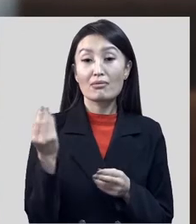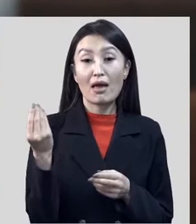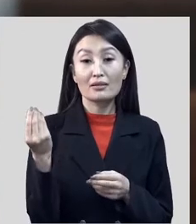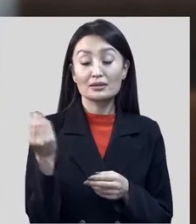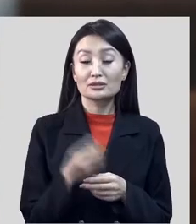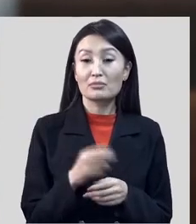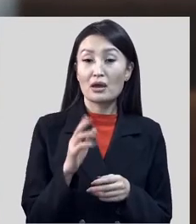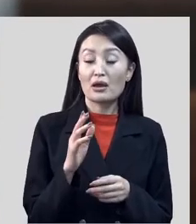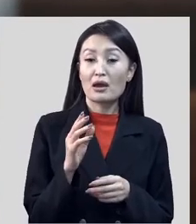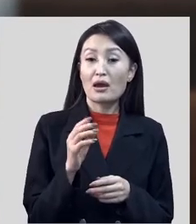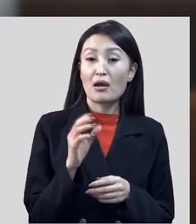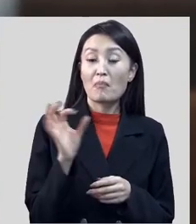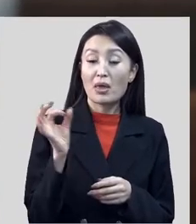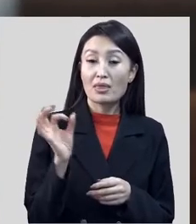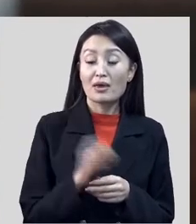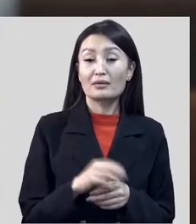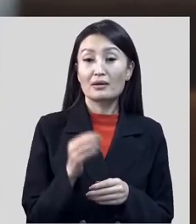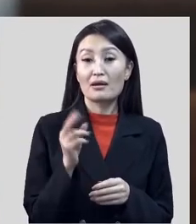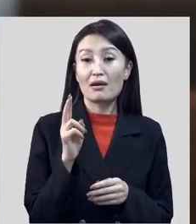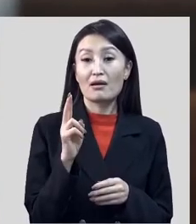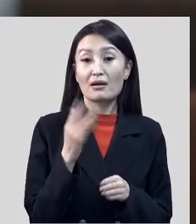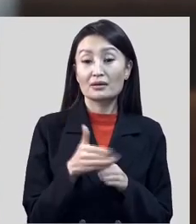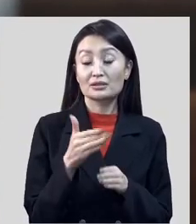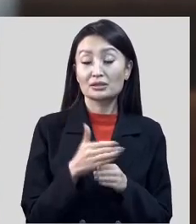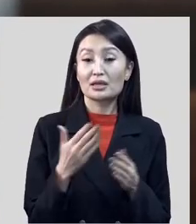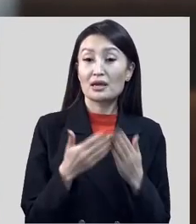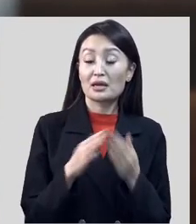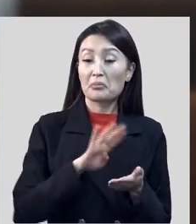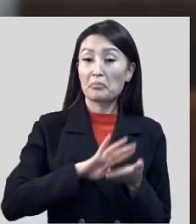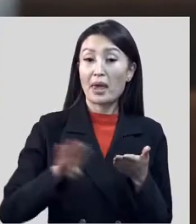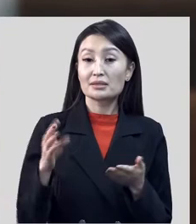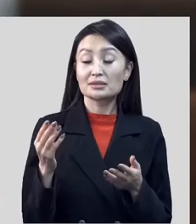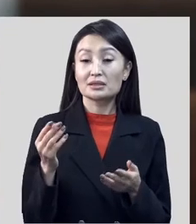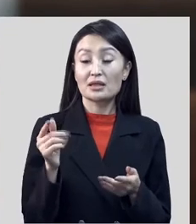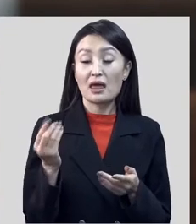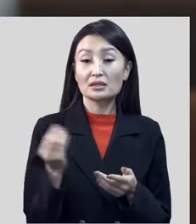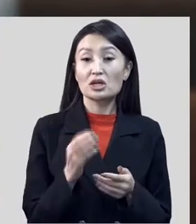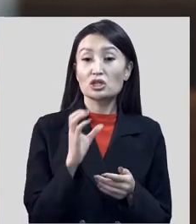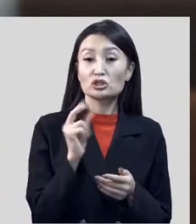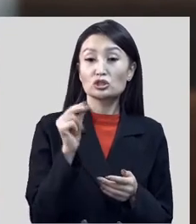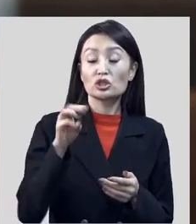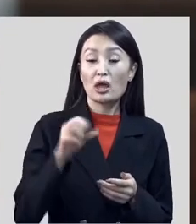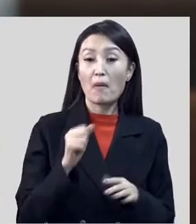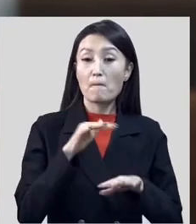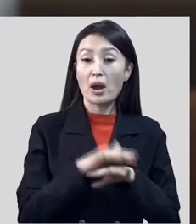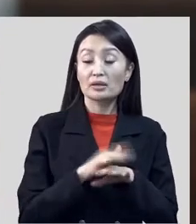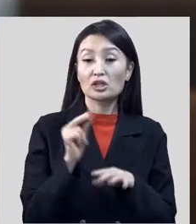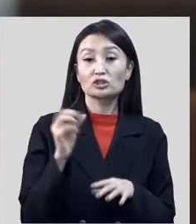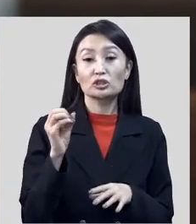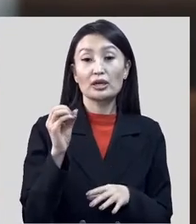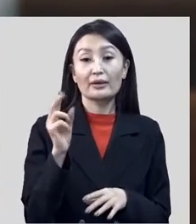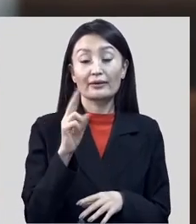банкнот и монеты кредиты и безналичные счета в банках чеки а